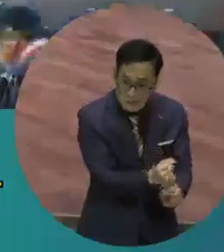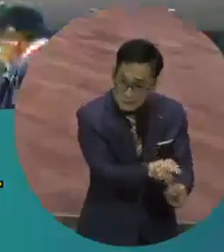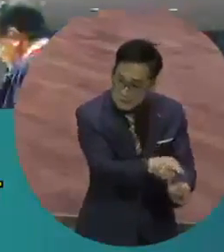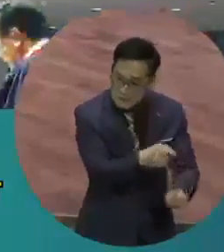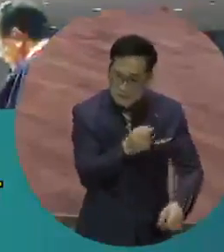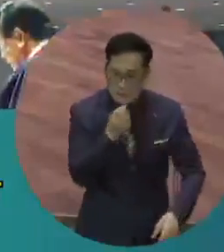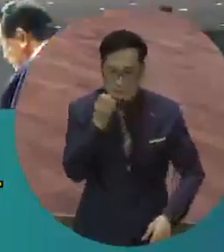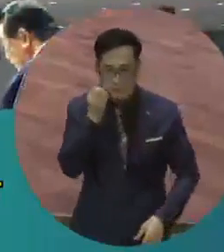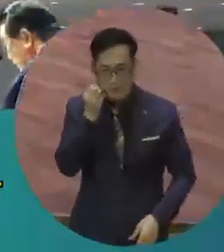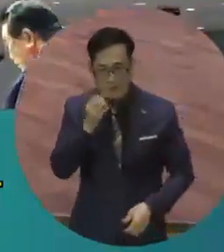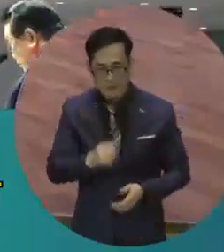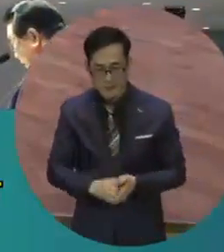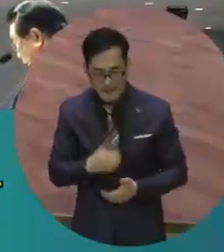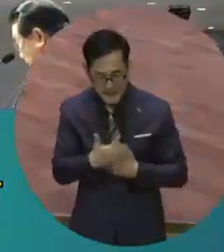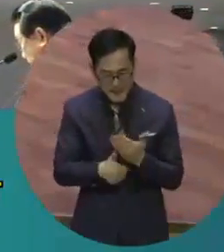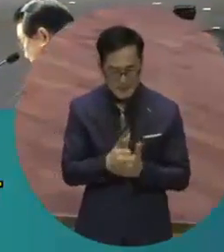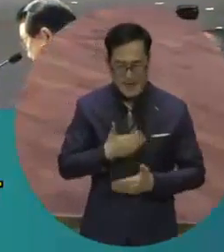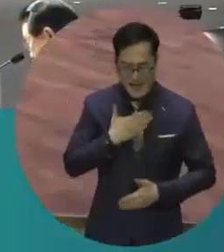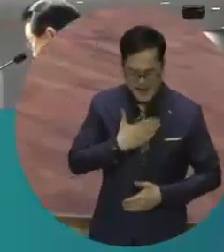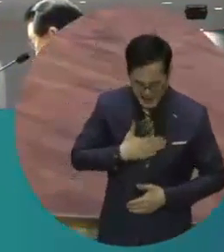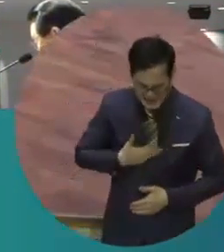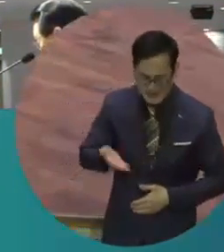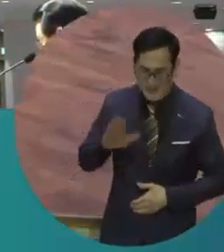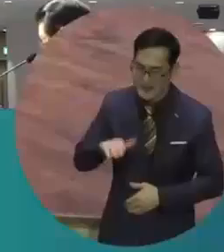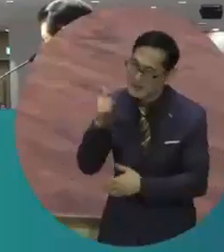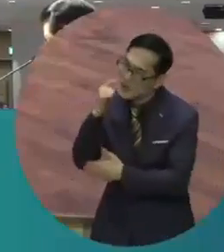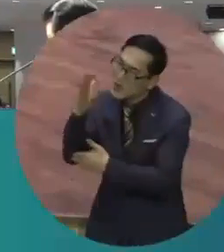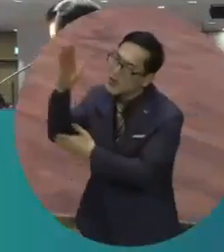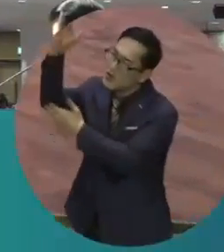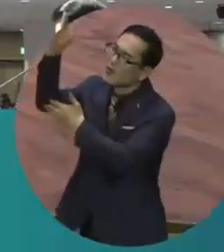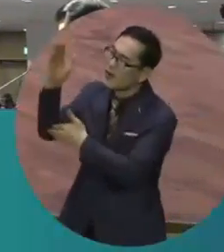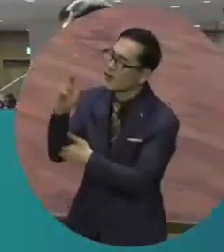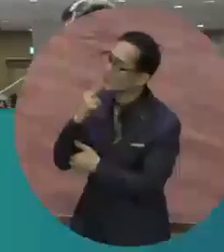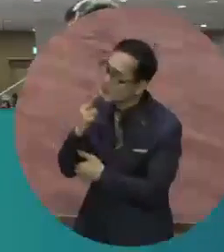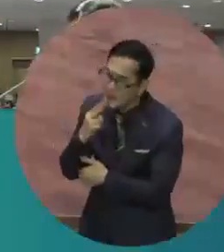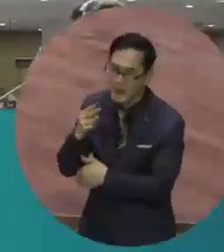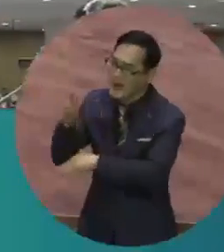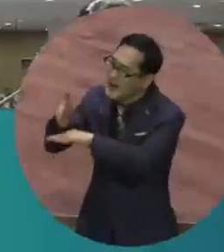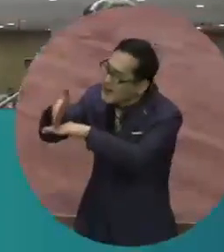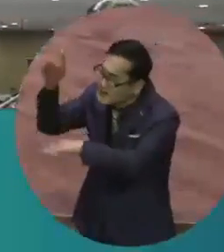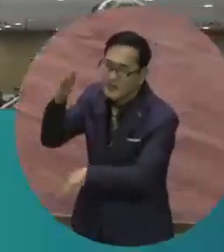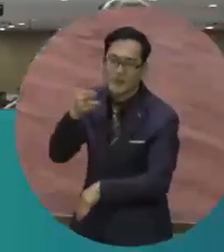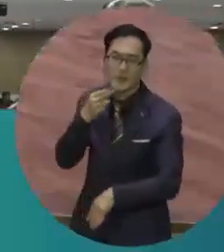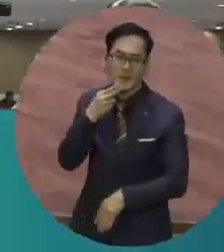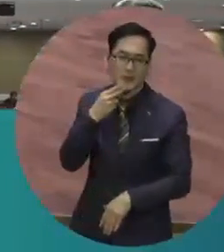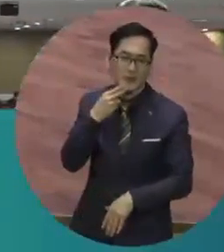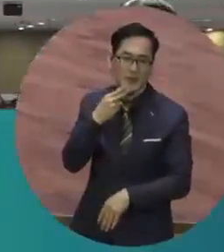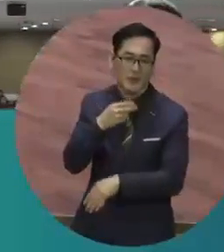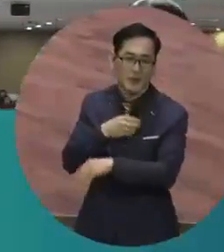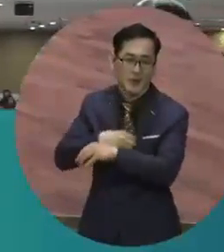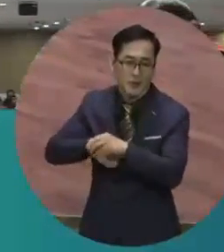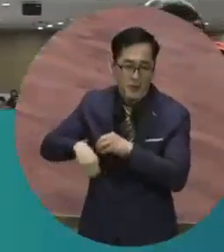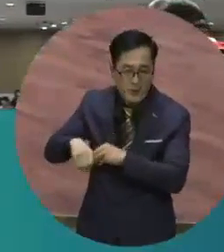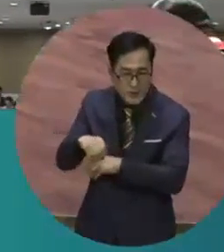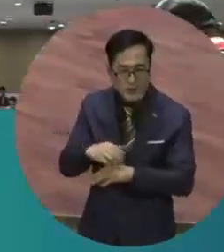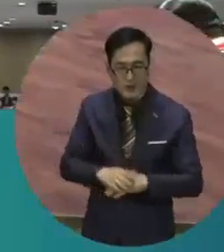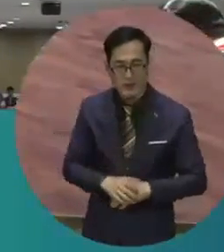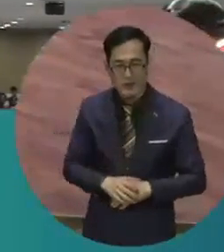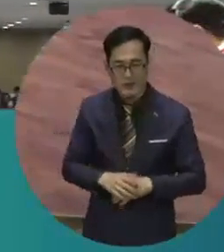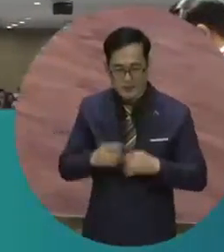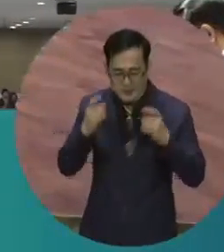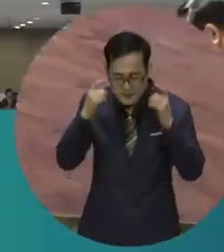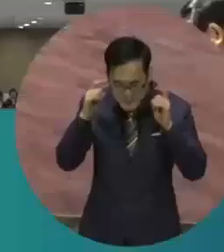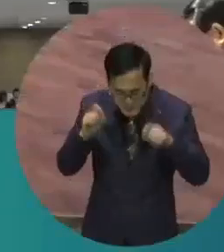하나님을 알되 하나님을 영화롭게도 아니하며 감사하지도 아니하고 오히려 그 생각이 허망하였지만 미련한 마음이